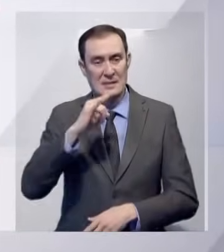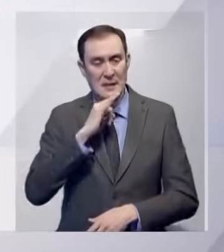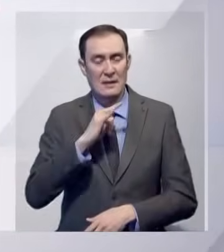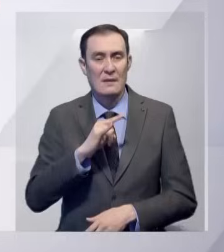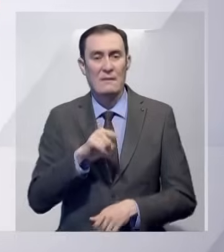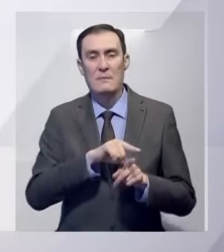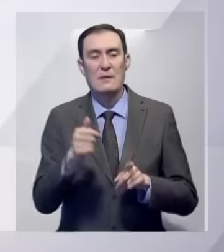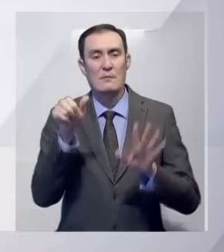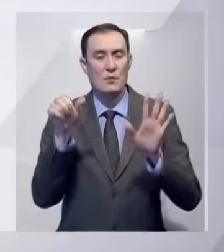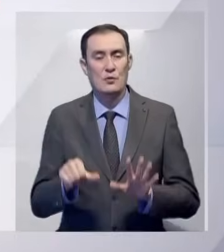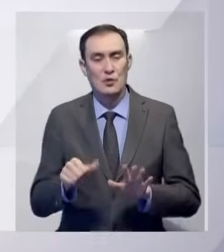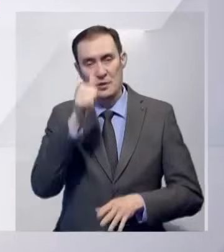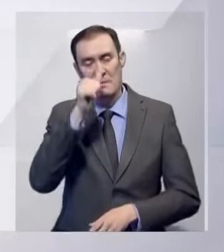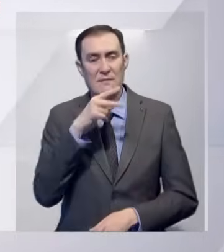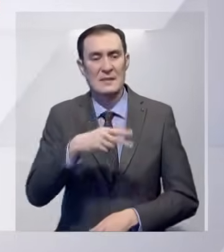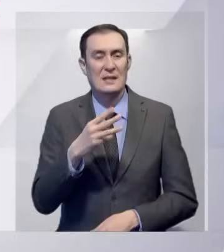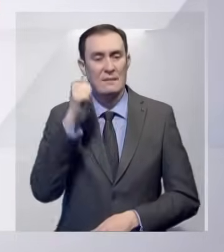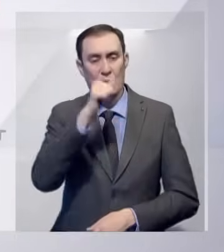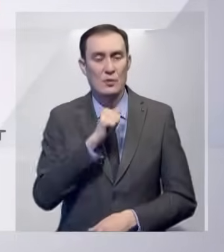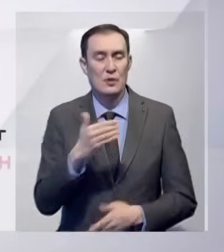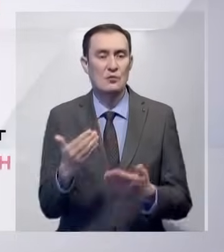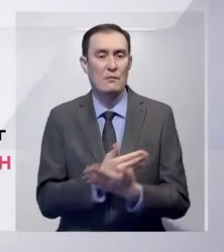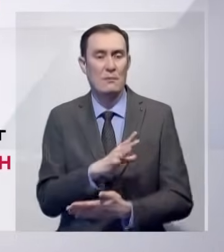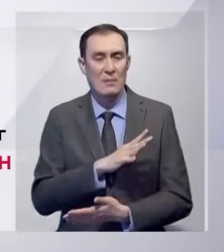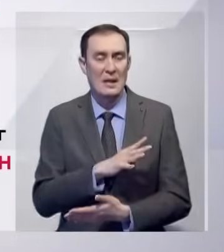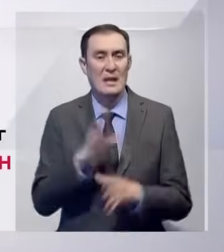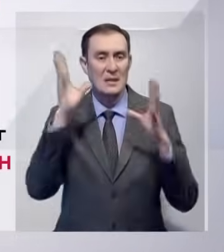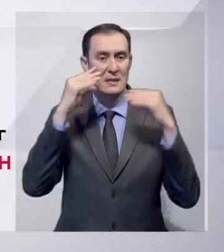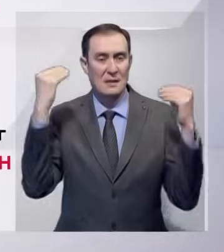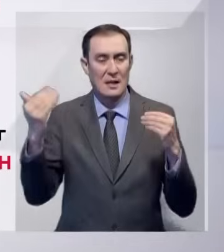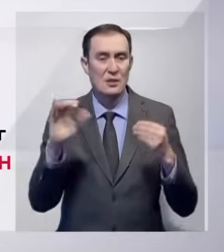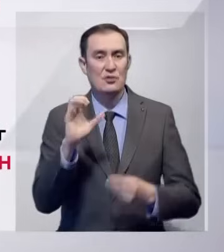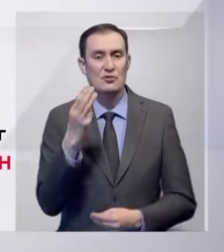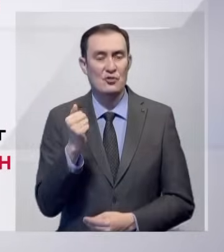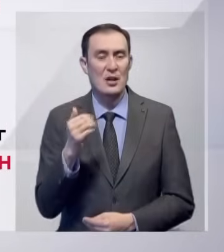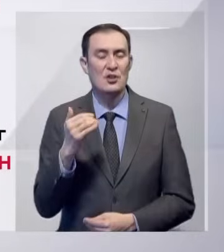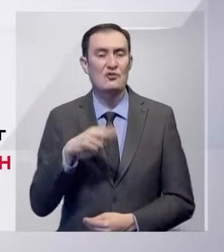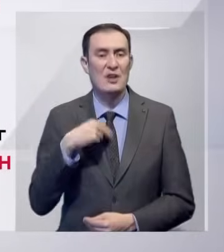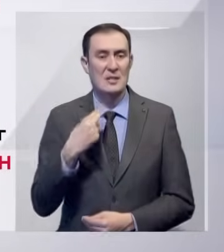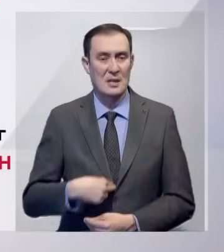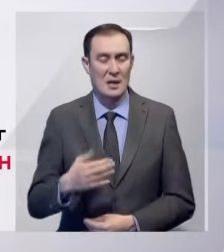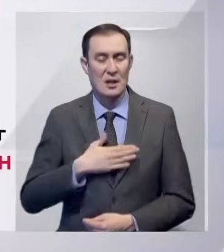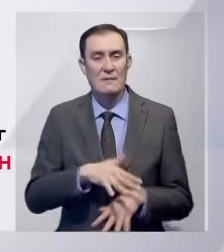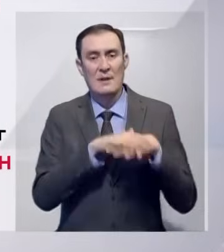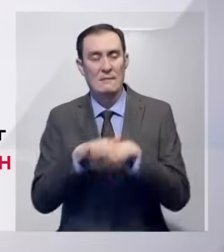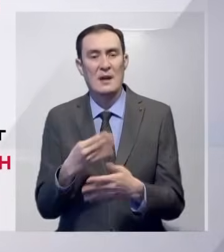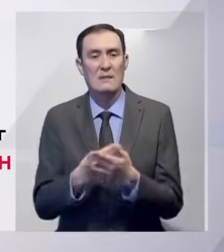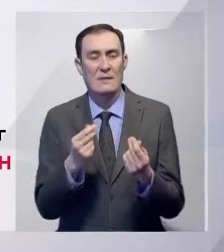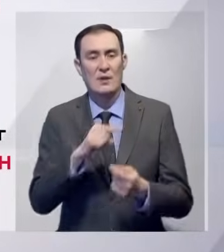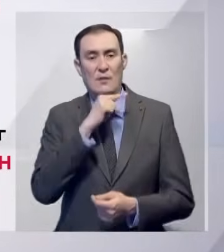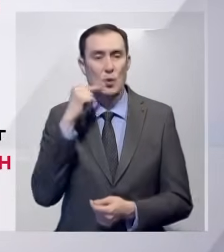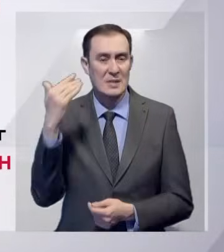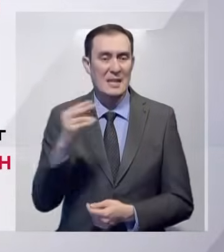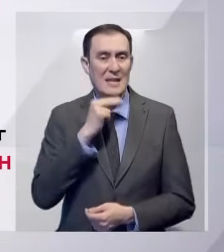полугодии 2023-го, по данным Миннацэкономики, снова оказались Нидерланды, Соединенные Штаты и Швейцария. Также в нашу страну вливают средства Россия,